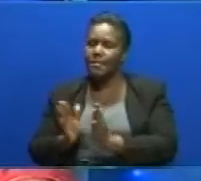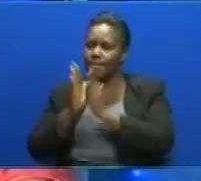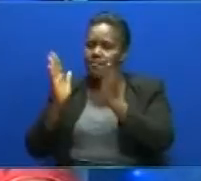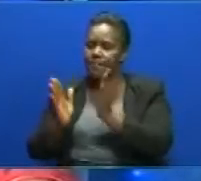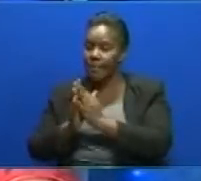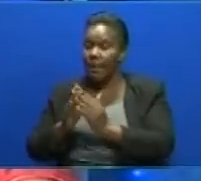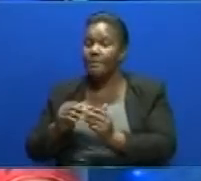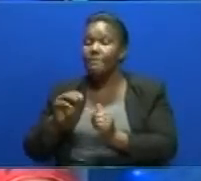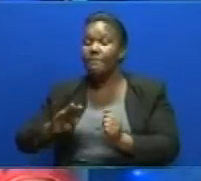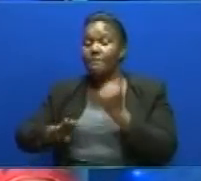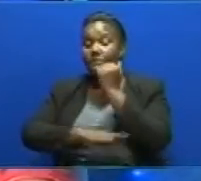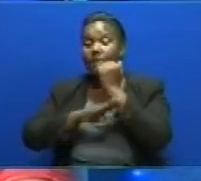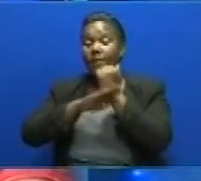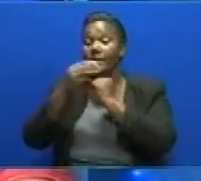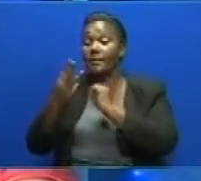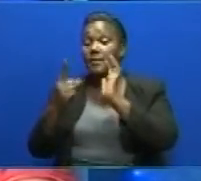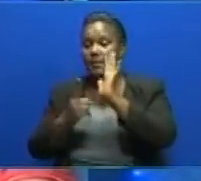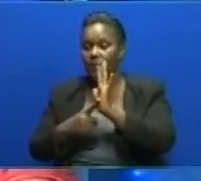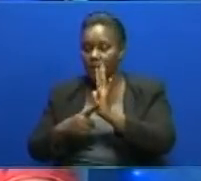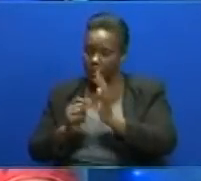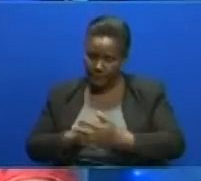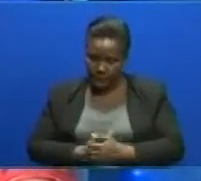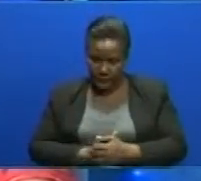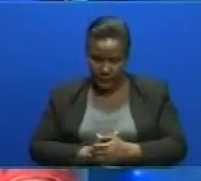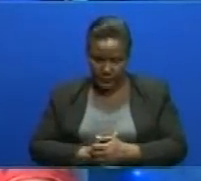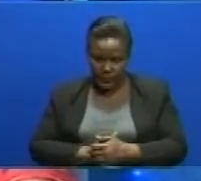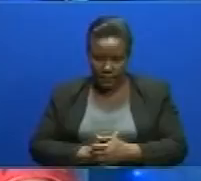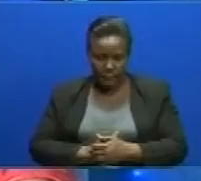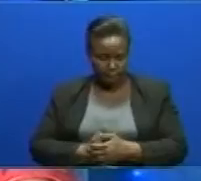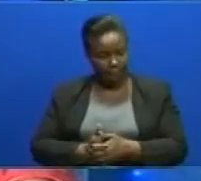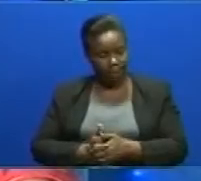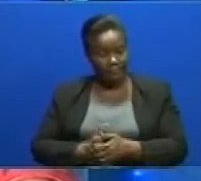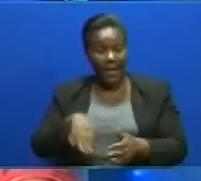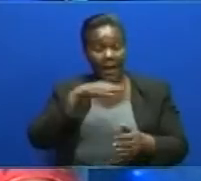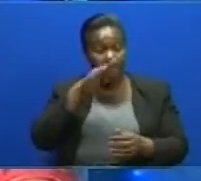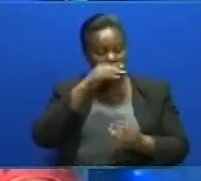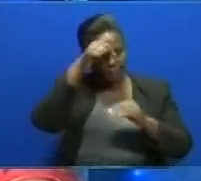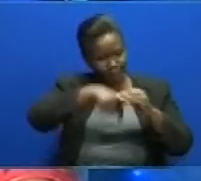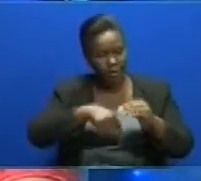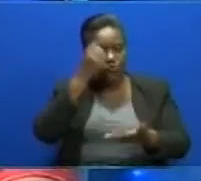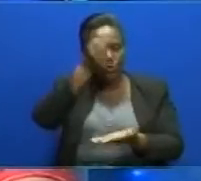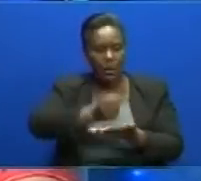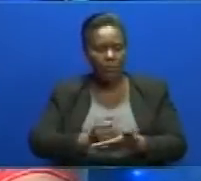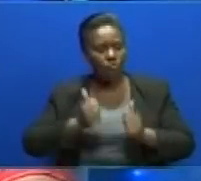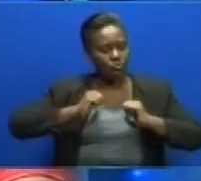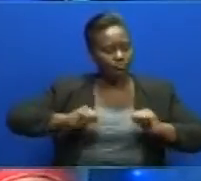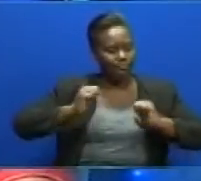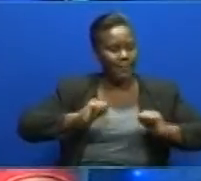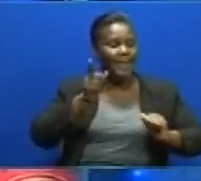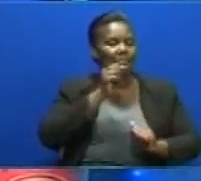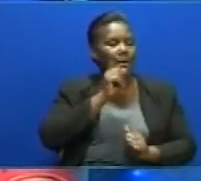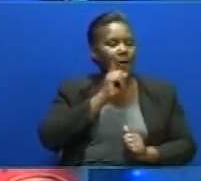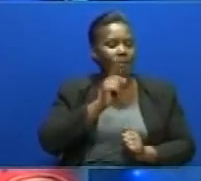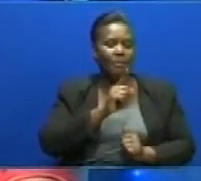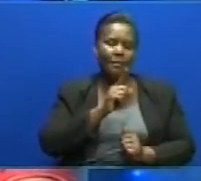ugonjwa huo ugundulike hapa nchini. Adubini Habari kwa kina imeamua kumtembelea mama Rain Freda Josephat ambaye anaishi